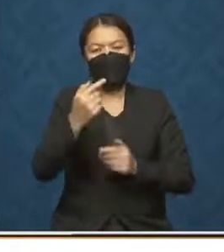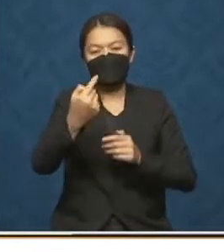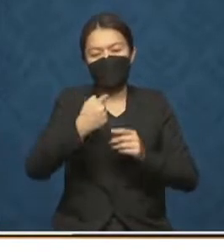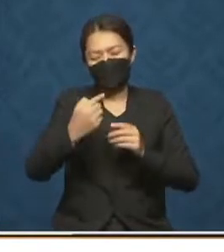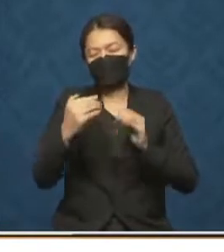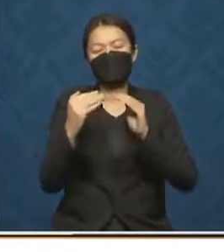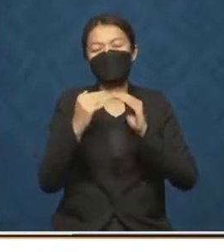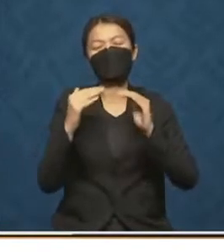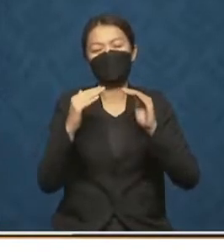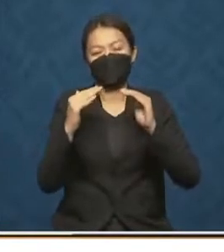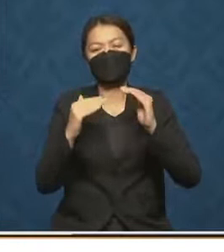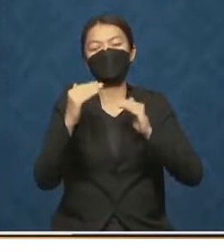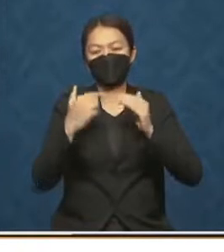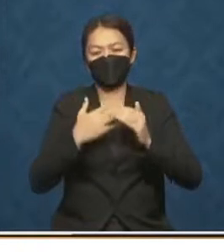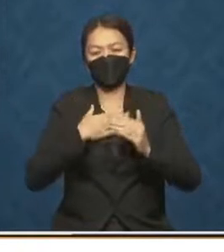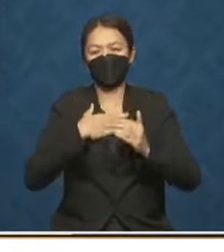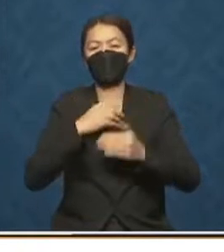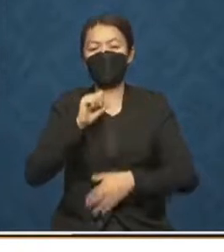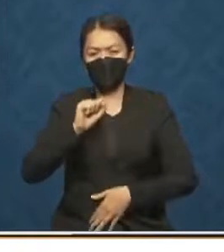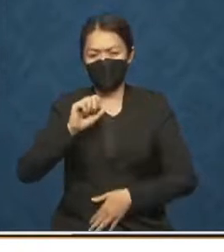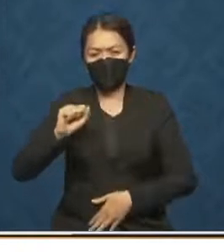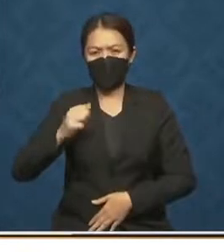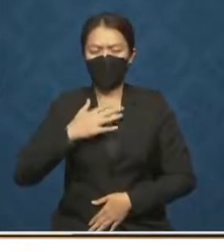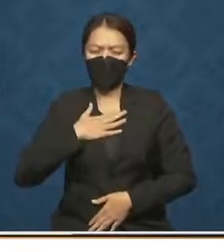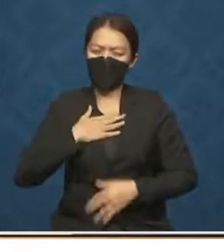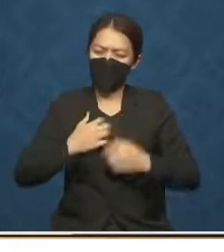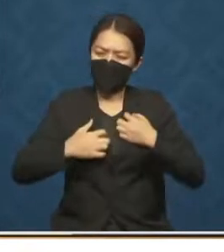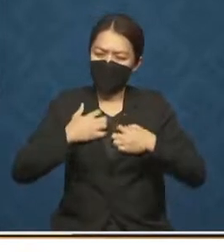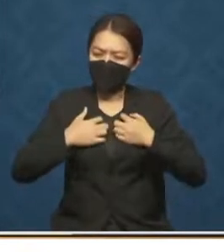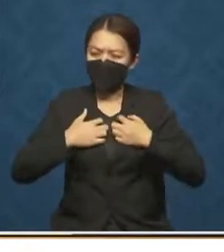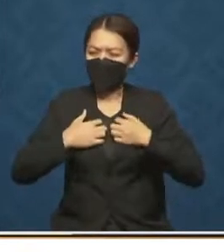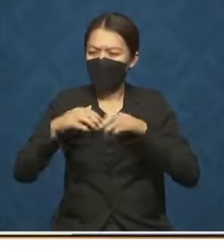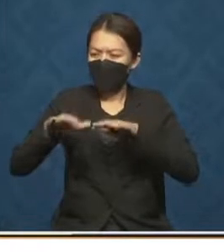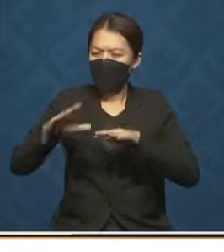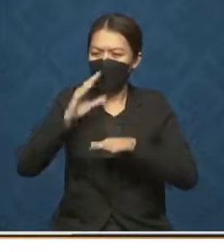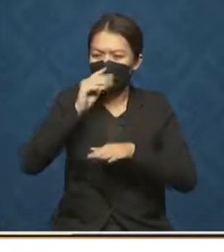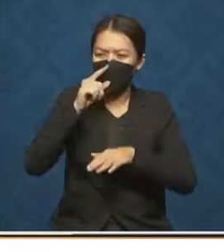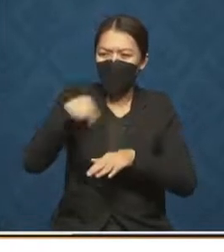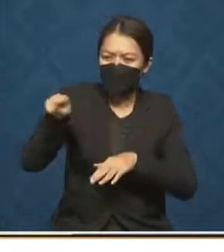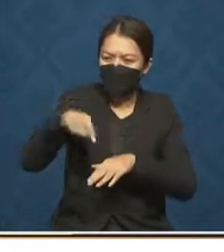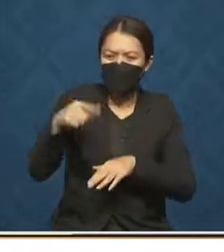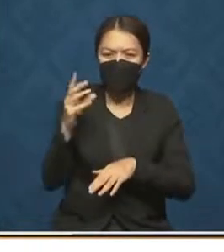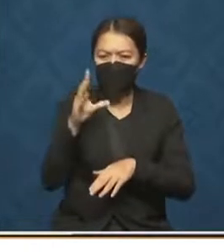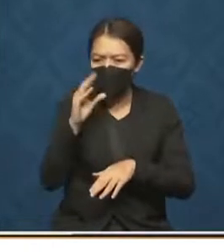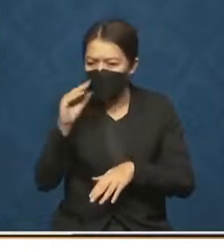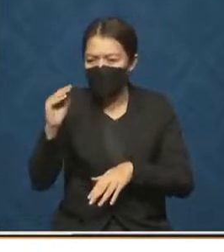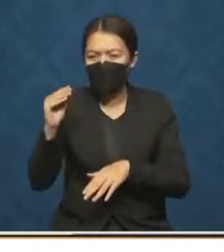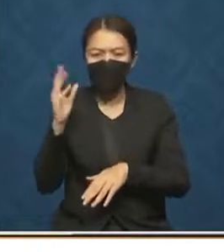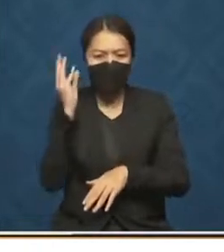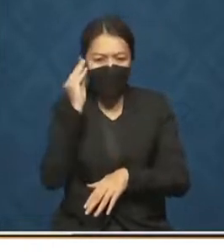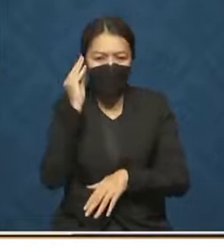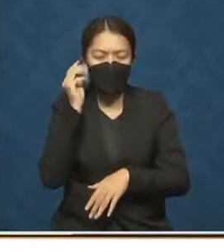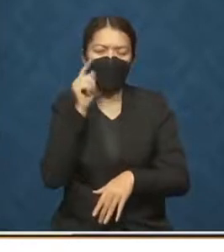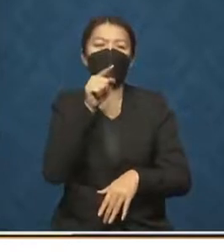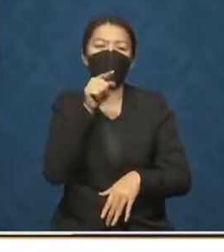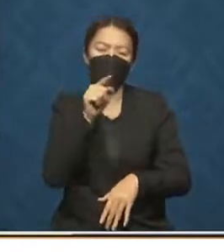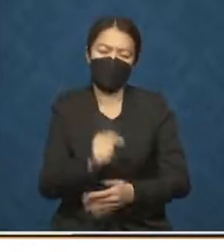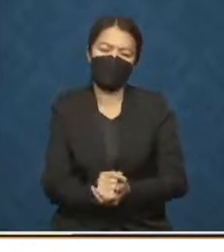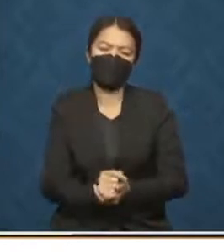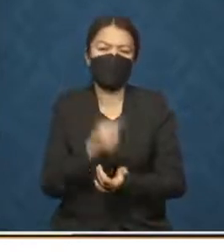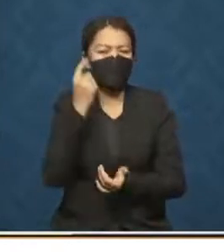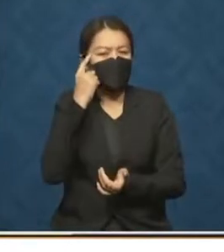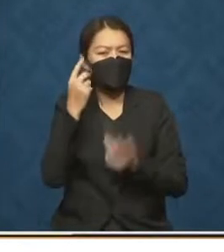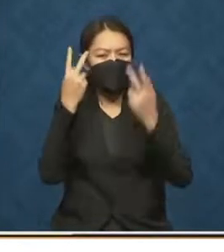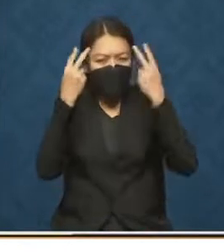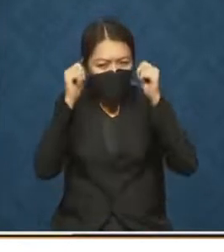ผมนี่ผมมาเป็ผู้แทนวี้ผมยงอื่อัดเลยเวลาน้น้กพภาษาองกฤษผมวใยปยุดกวาแก็ไมรภาษอกฤษมั